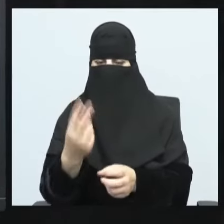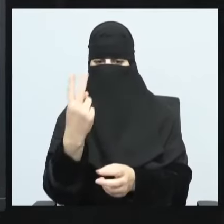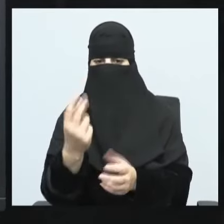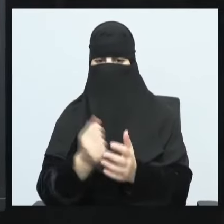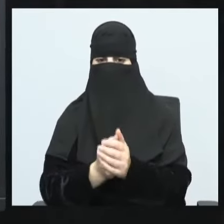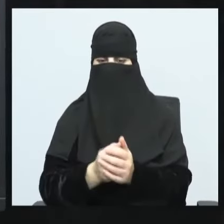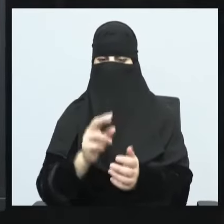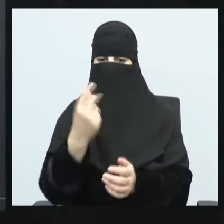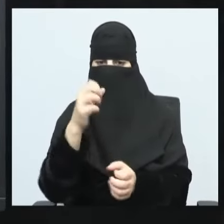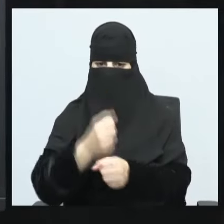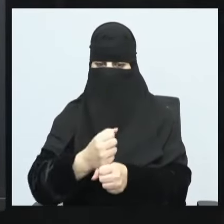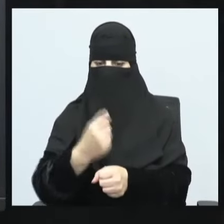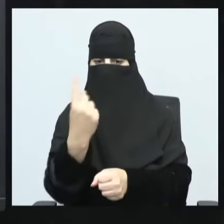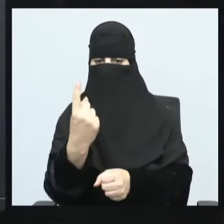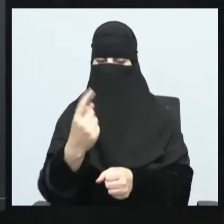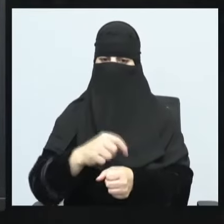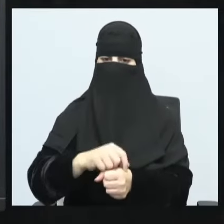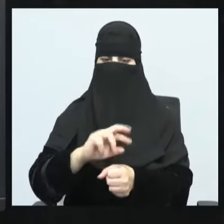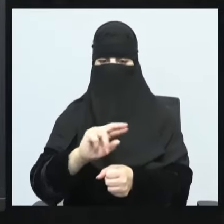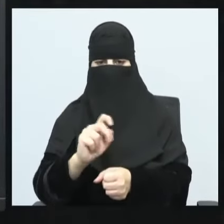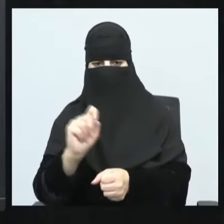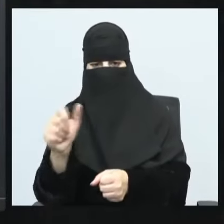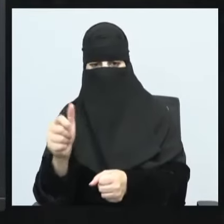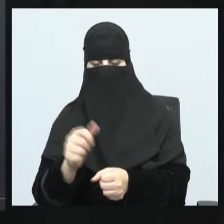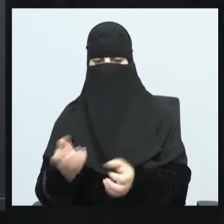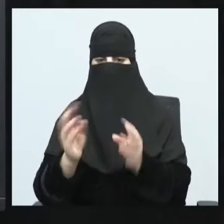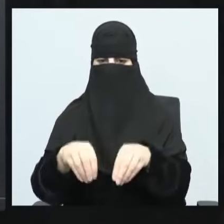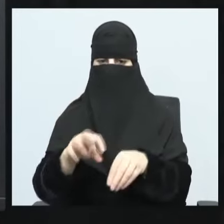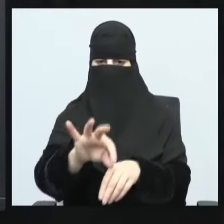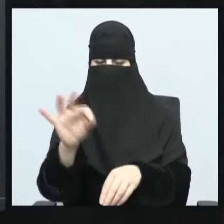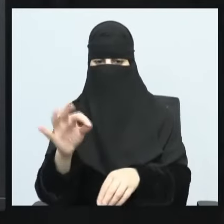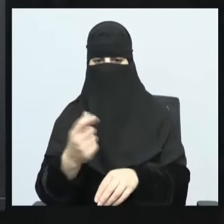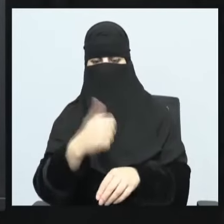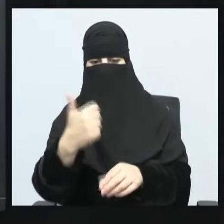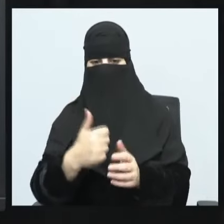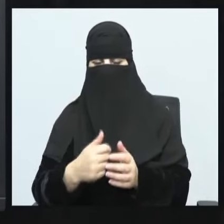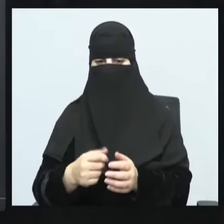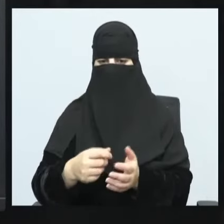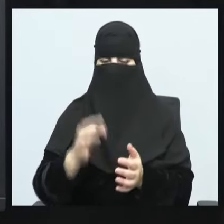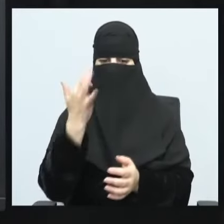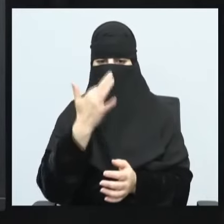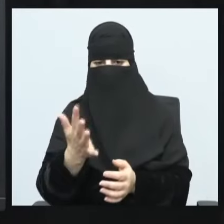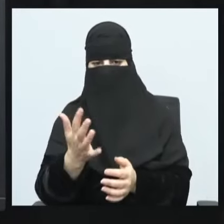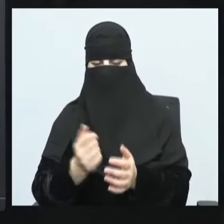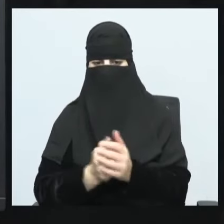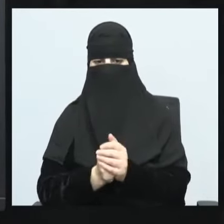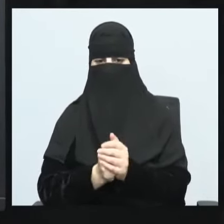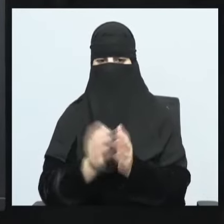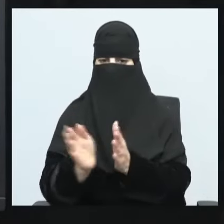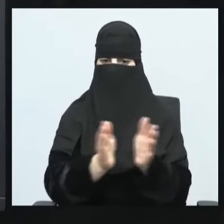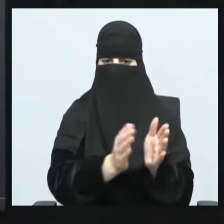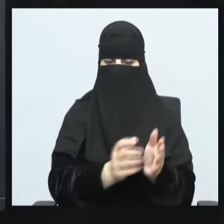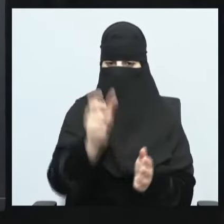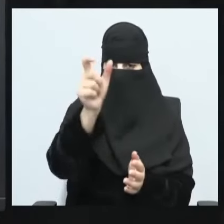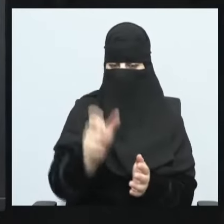وتغير حرفين مع بعض انت بتاخذ الحرف الثاني ثبت الاول عشان ترسل معك طريقه الترتيب وتعرف بس يكون بشكل